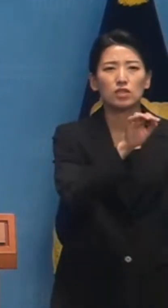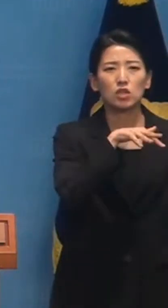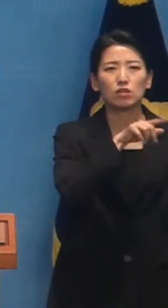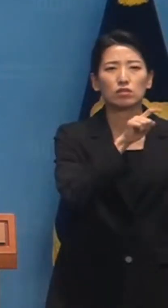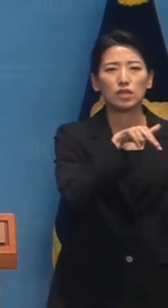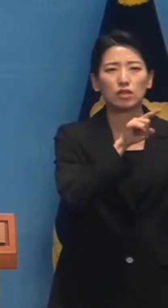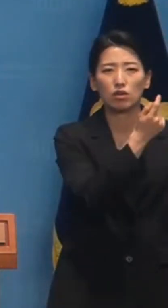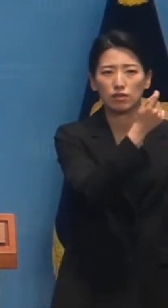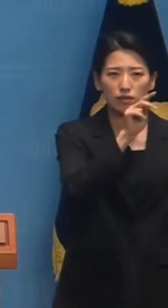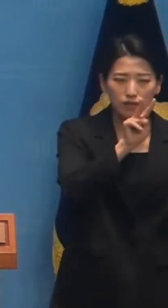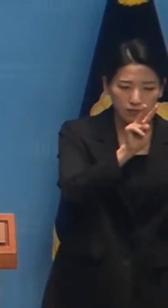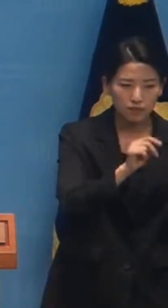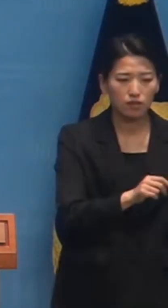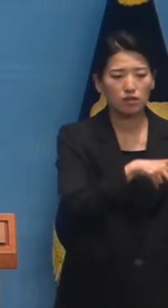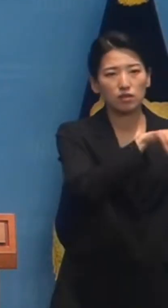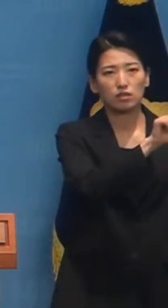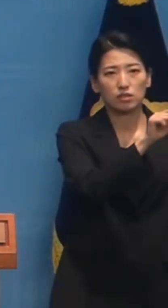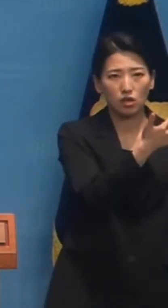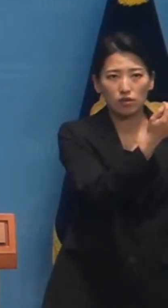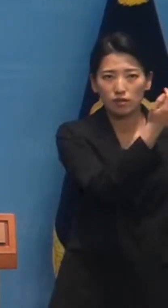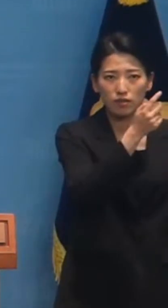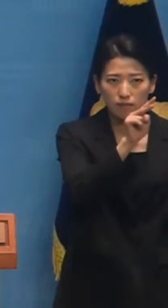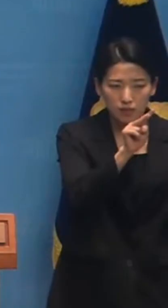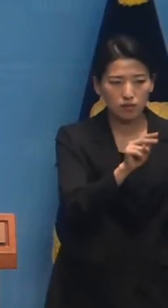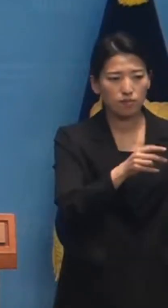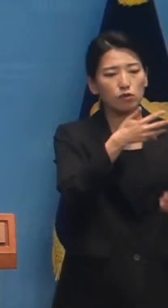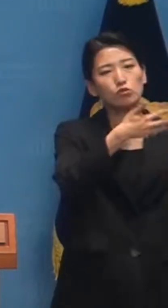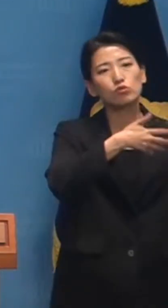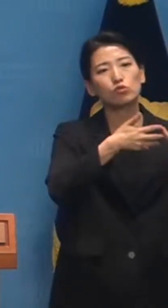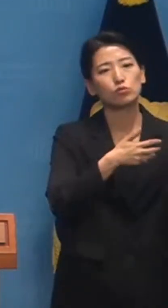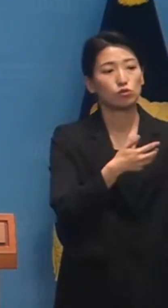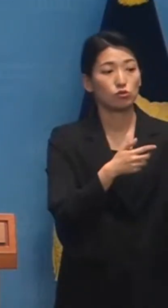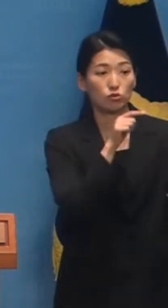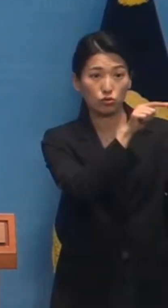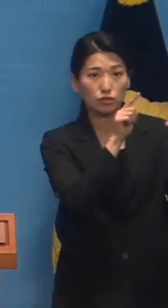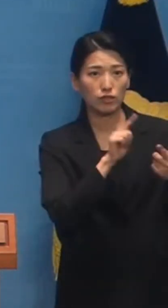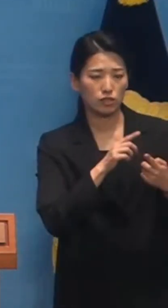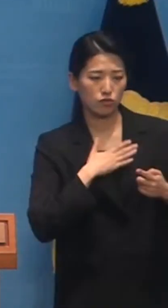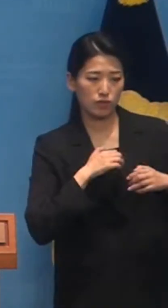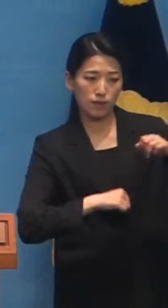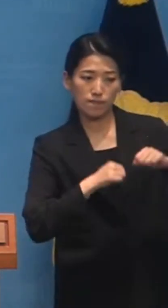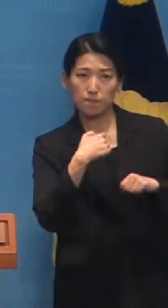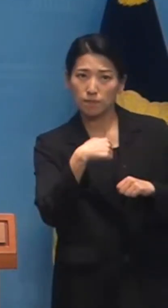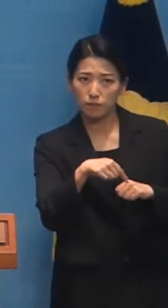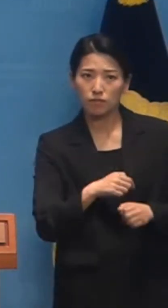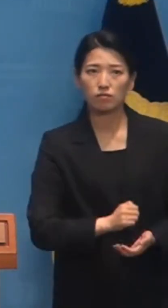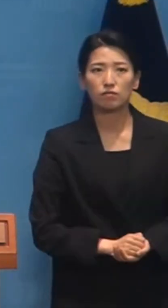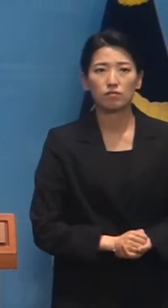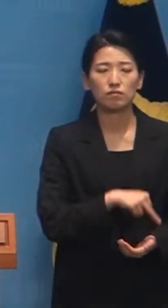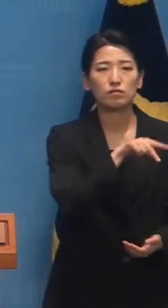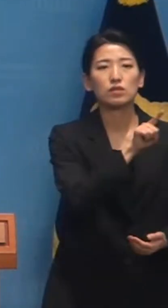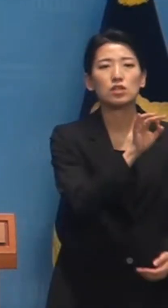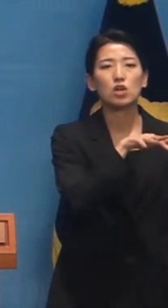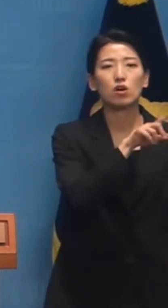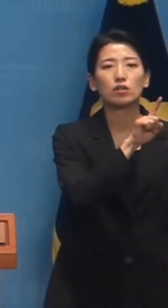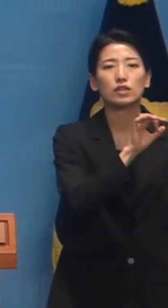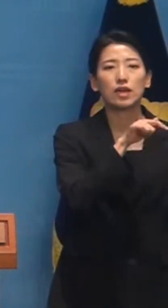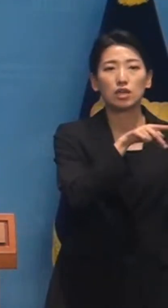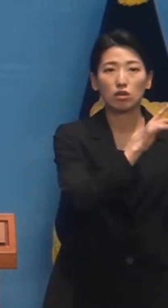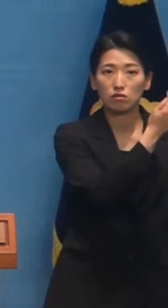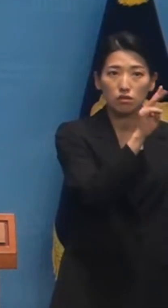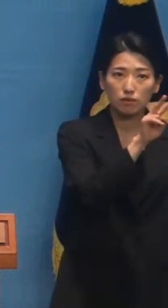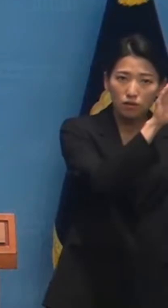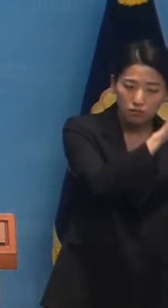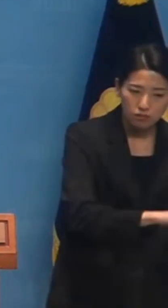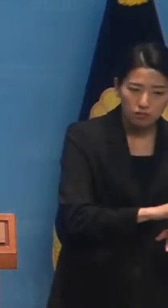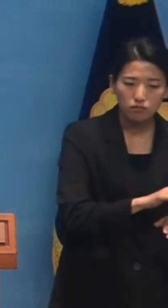성창경TV, 전옥현 안보종론TV 등 유튜브 대응 현황 보고입니다. 유튜브 채널 성창경TV에